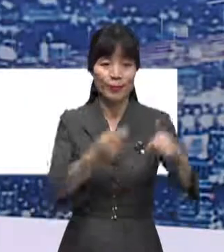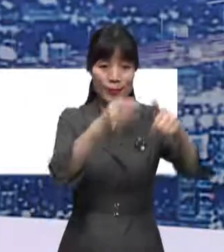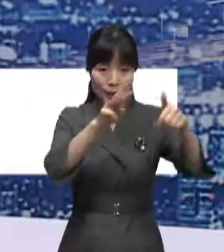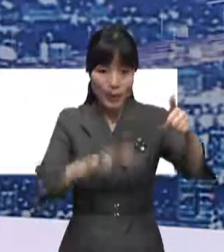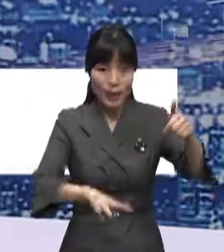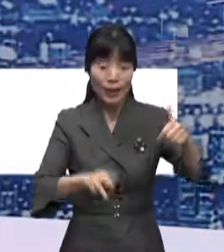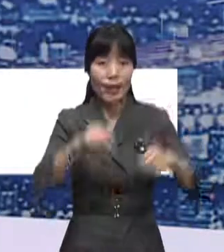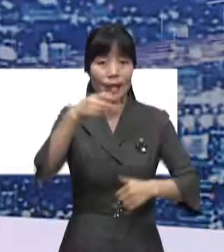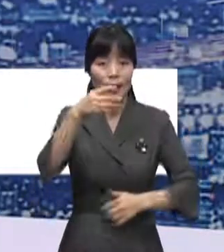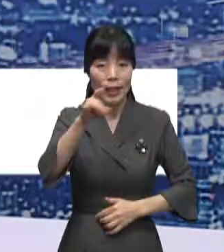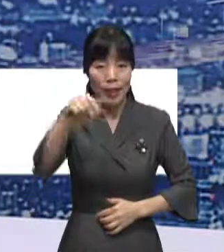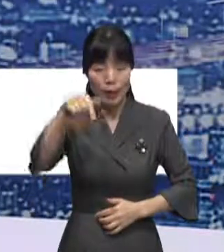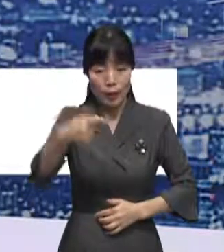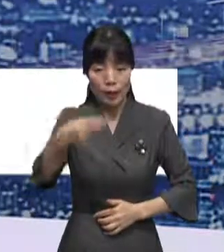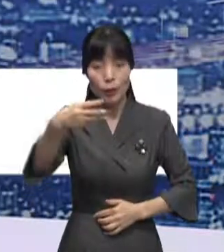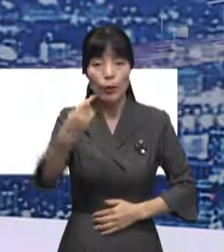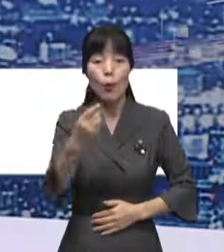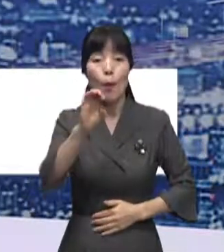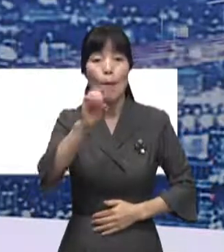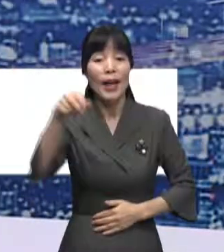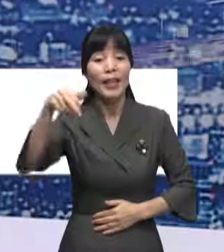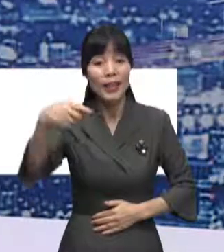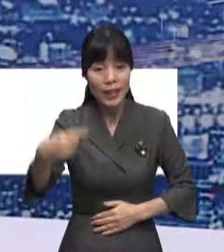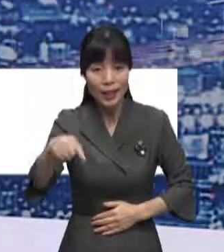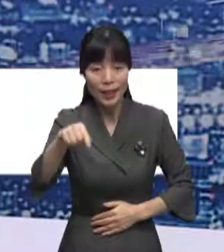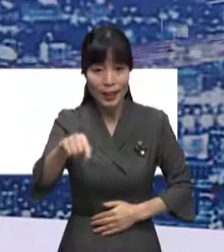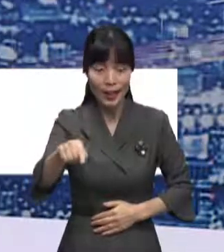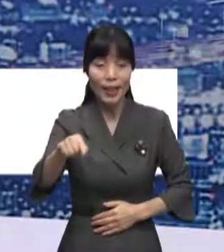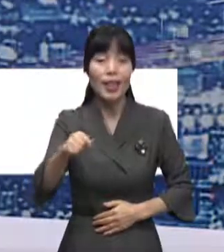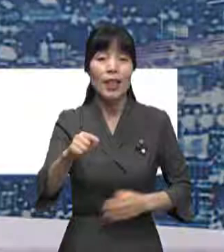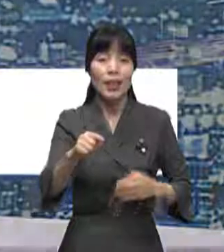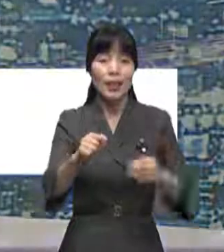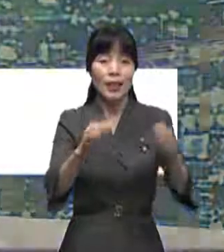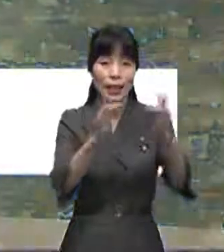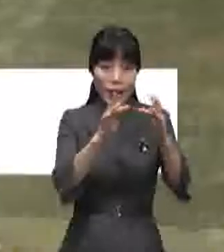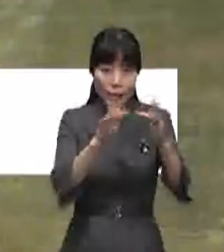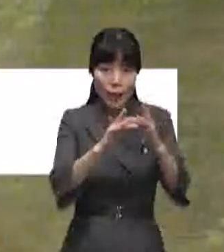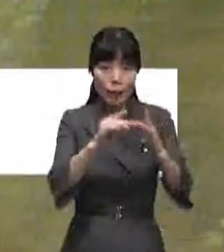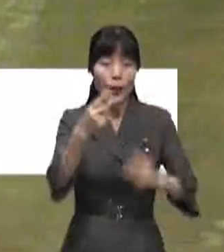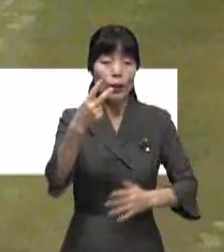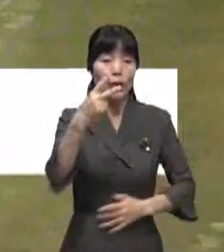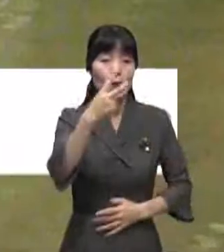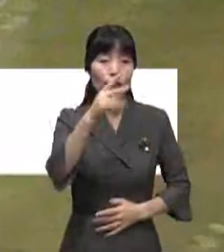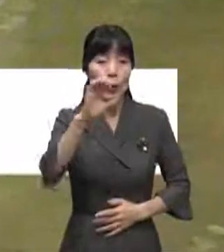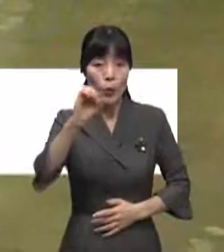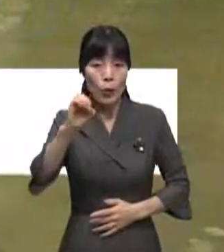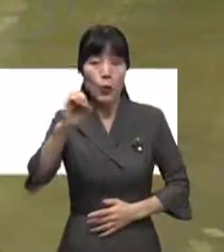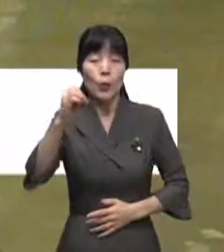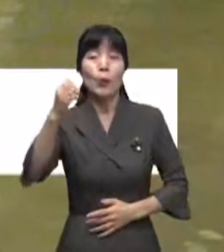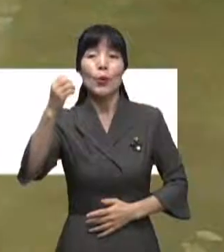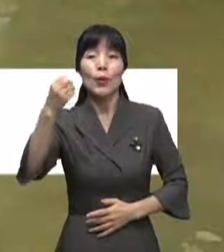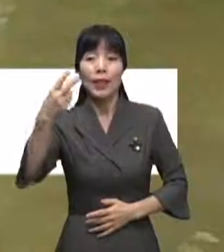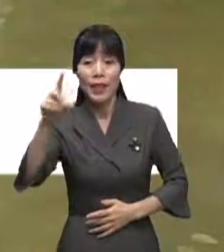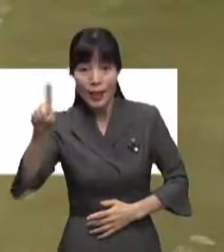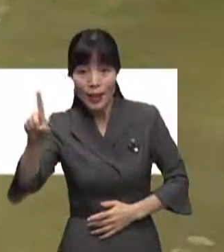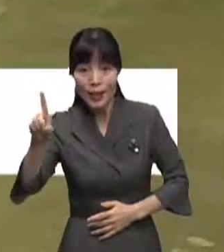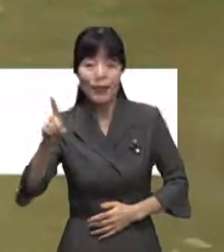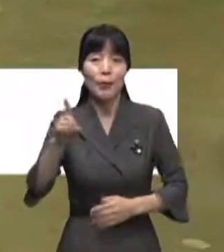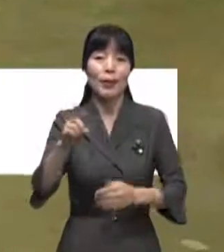인천 테크노파크가 대한민국 소프트웨어 대전 소프트웨이브 2021에 참가하는 인천 지역 기업을